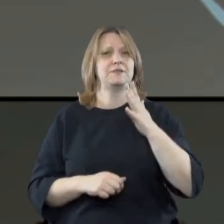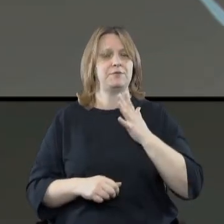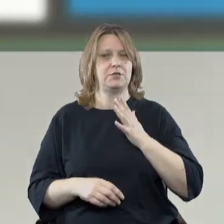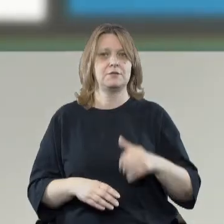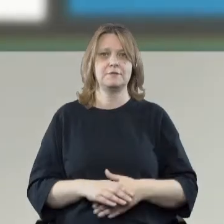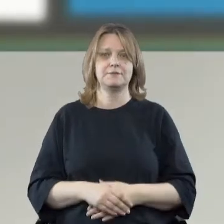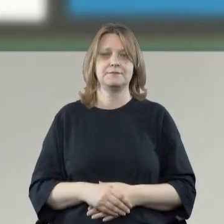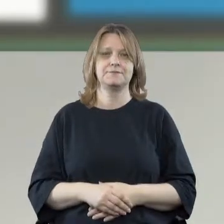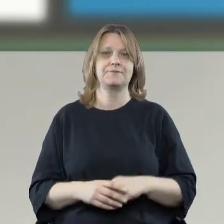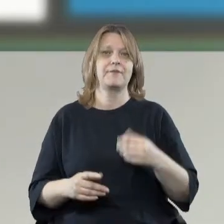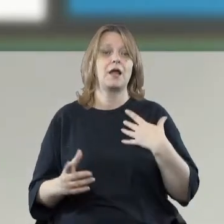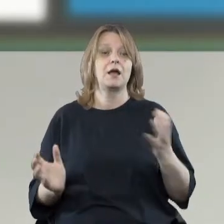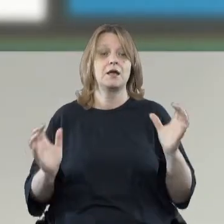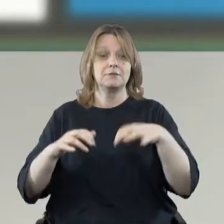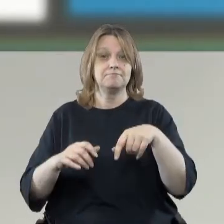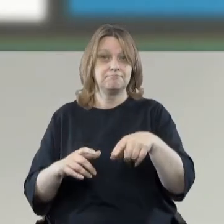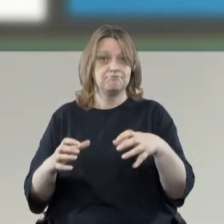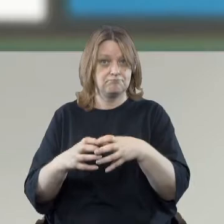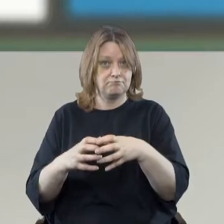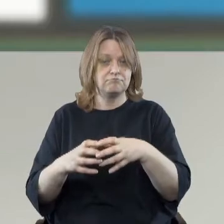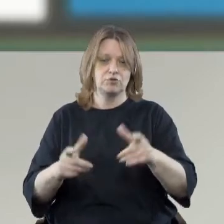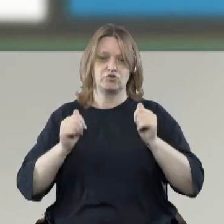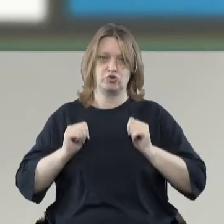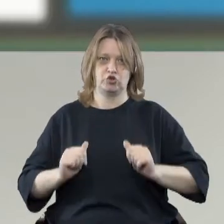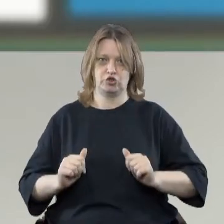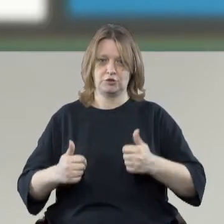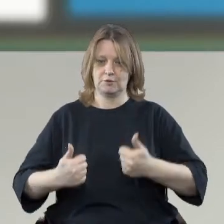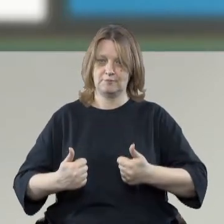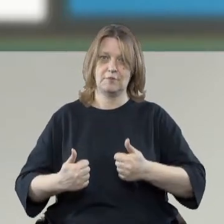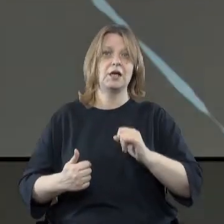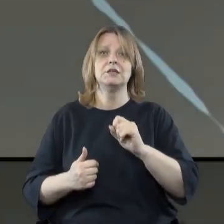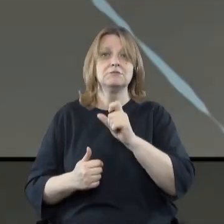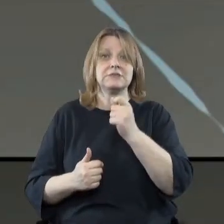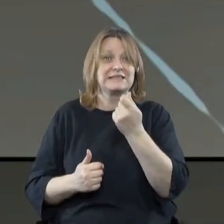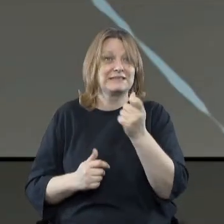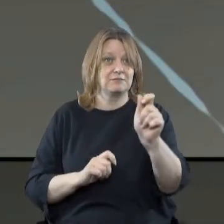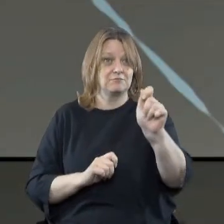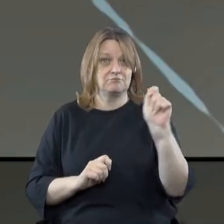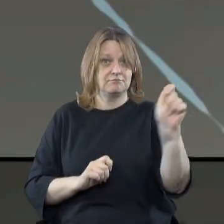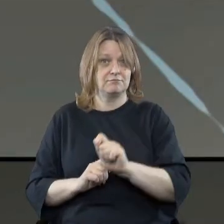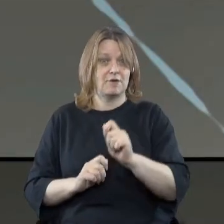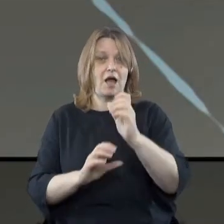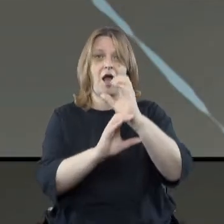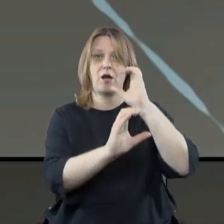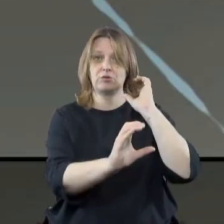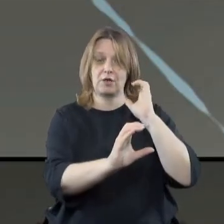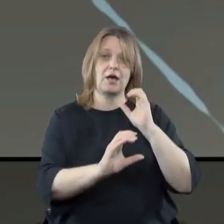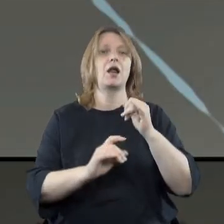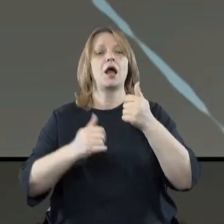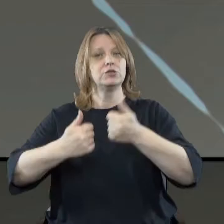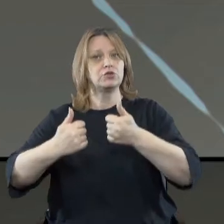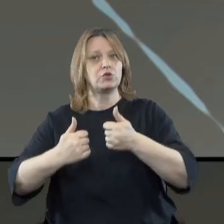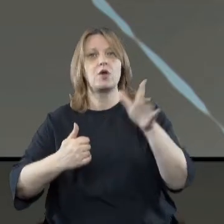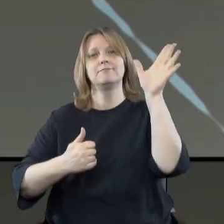znać. Na miejscu zbiórki należy zachowywać się grzecznie. W każdej chwili może podjechać autokar. Stój razem z resztą grupy i słuchaj